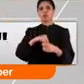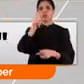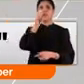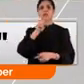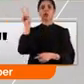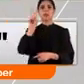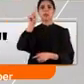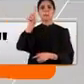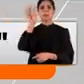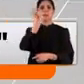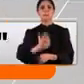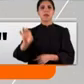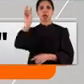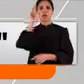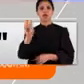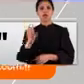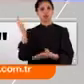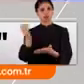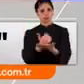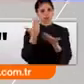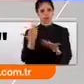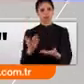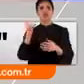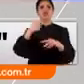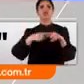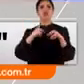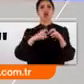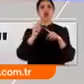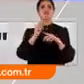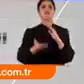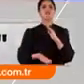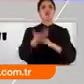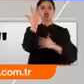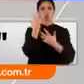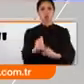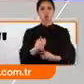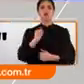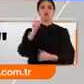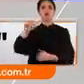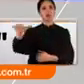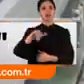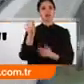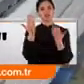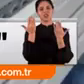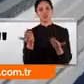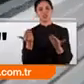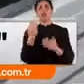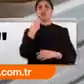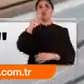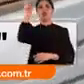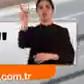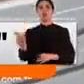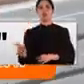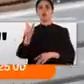221 milyar dolar rakamını yakaladık. Cari fazla vermeye başlayacağımız günler inşallah yakındır. Türkiye'nin